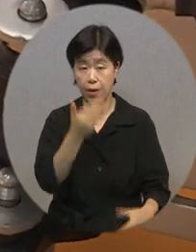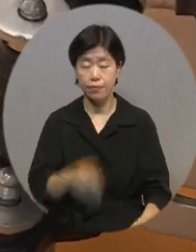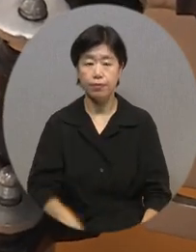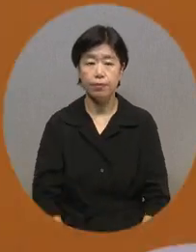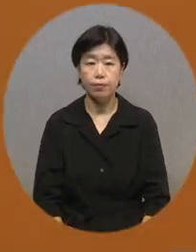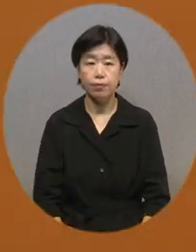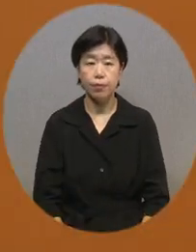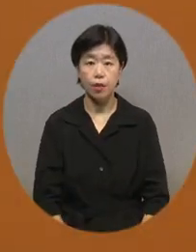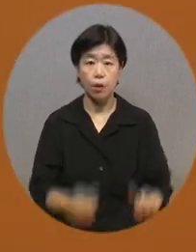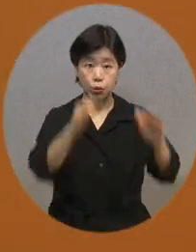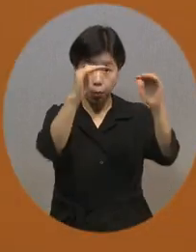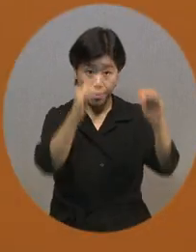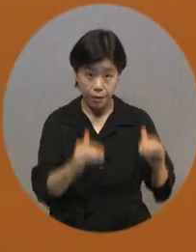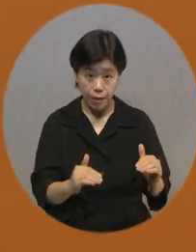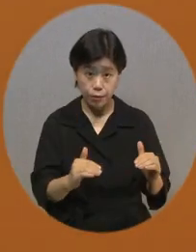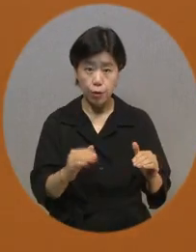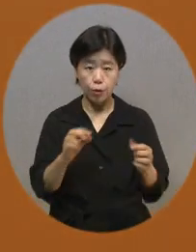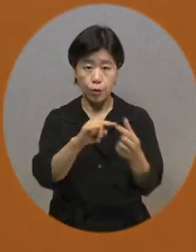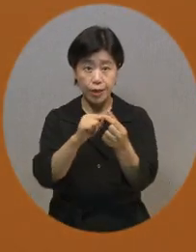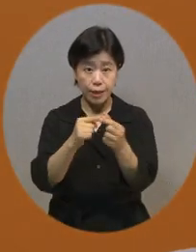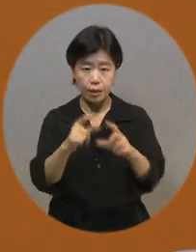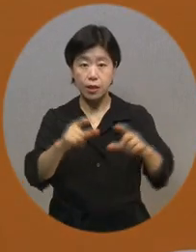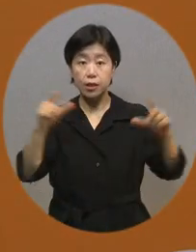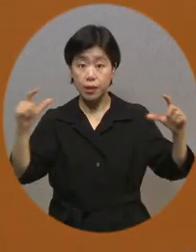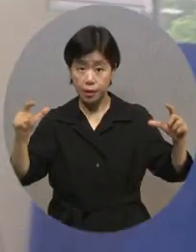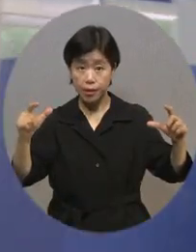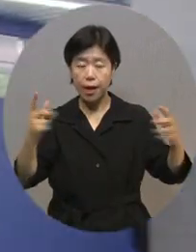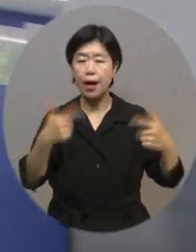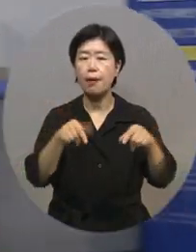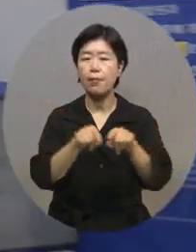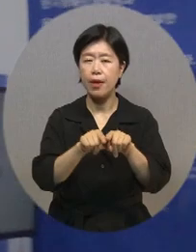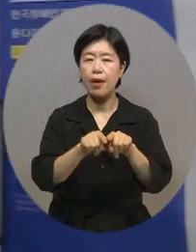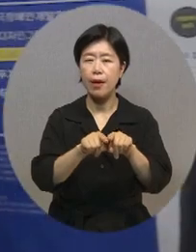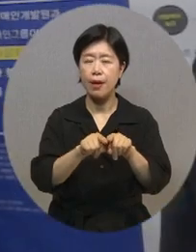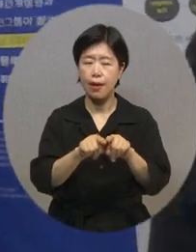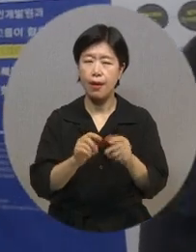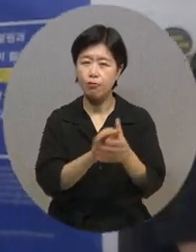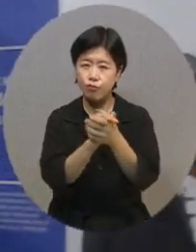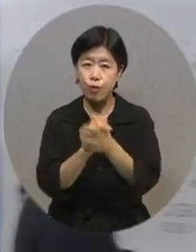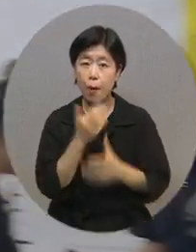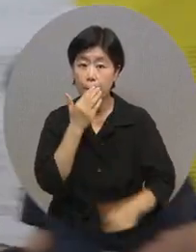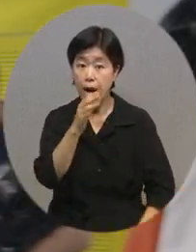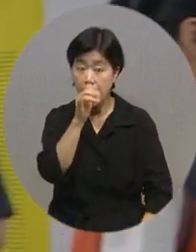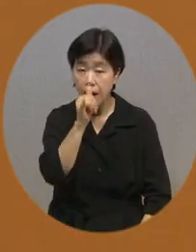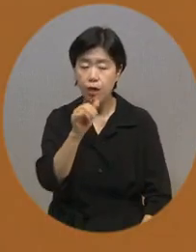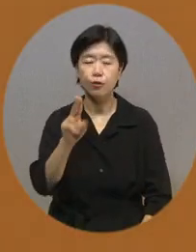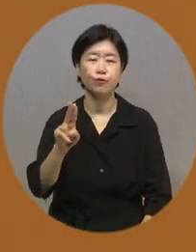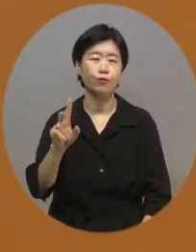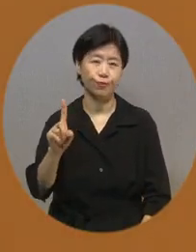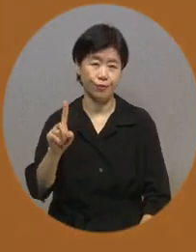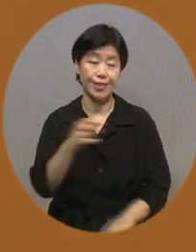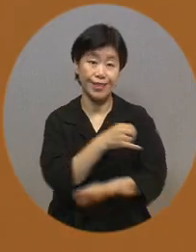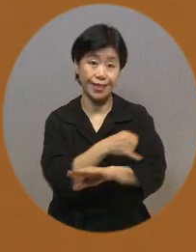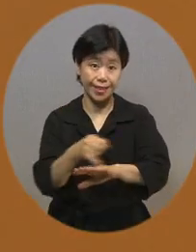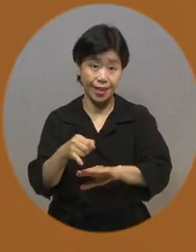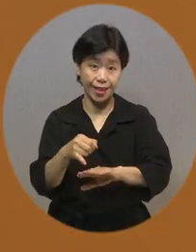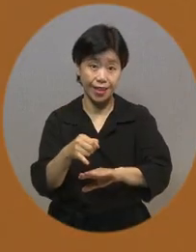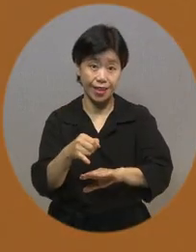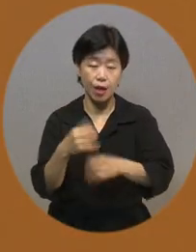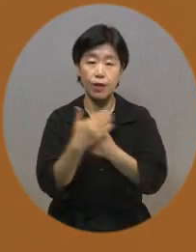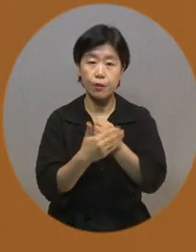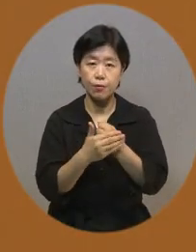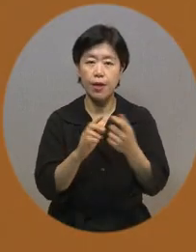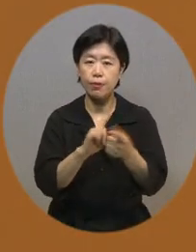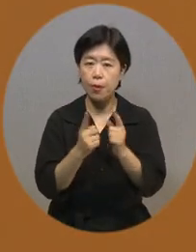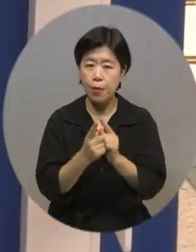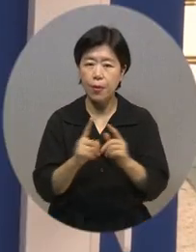글씨를 키우는 작은 변화로 함께 공유할 수 있는 일상. 유니버설 디자인은 서로에 대한 이해로 그 공간을 넓혀가고